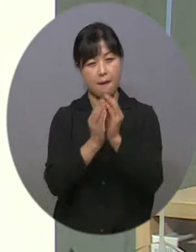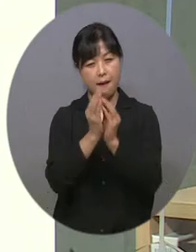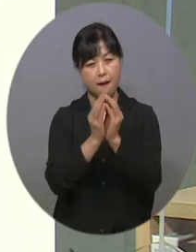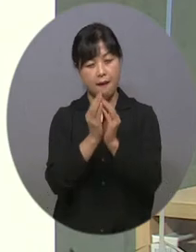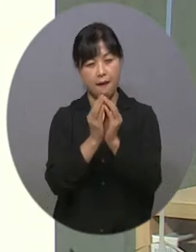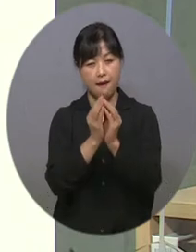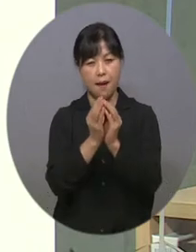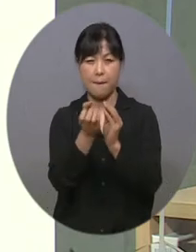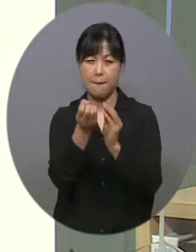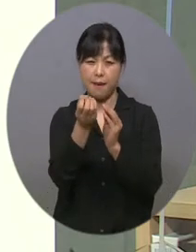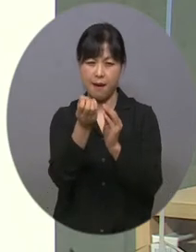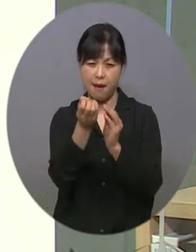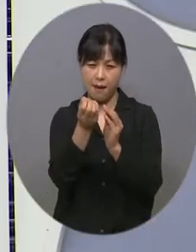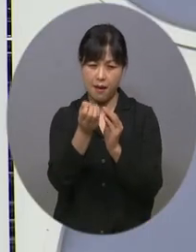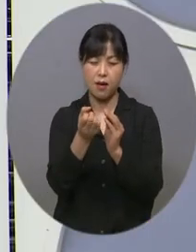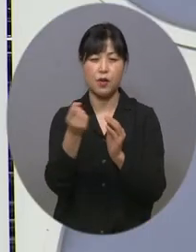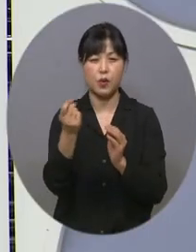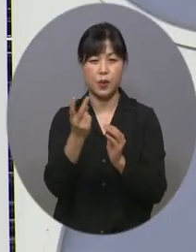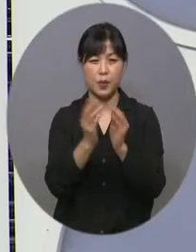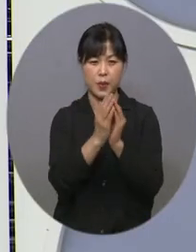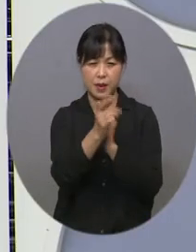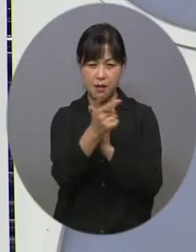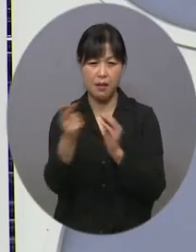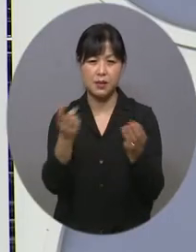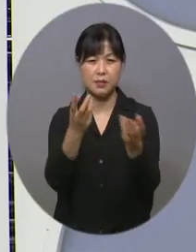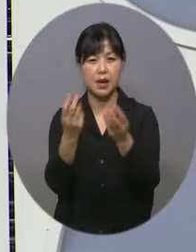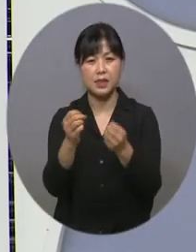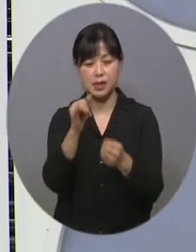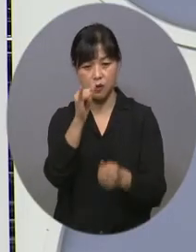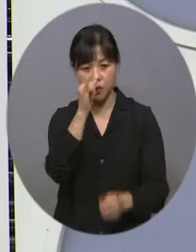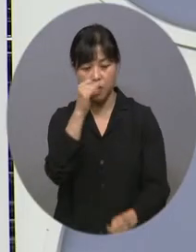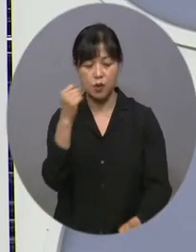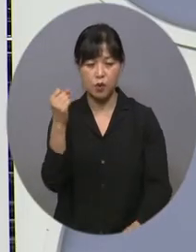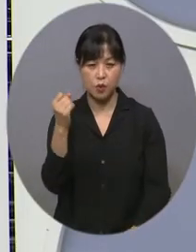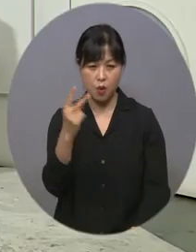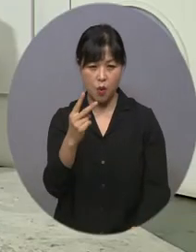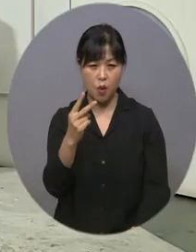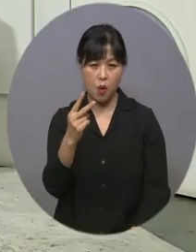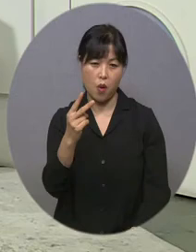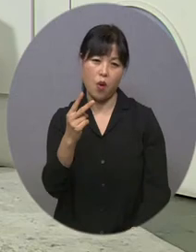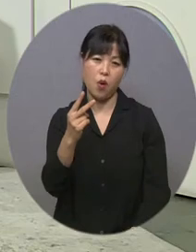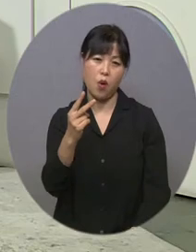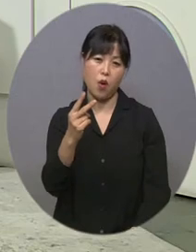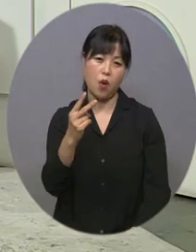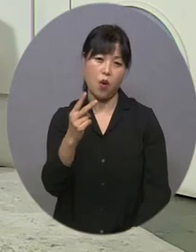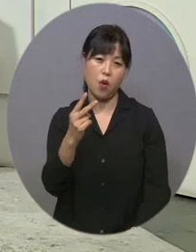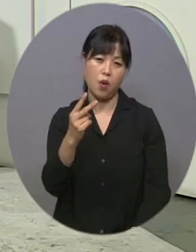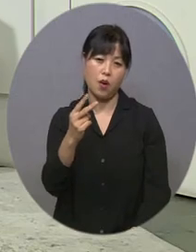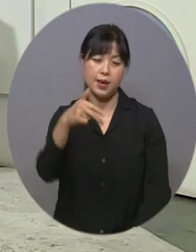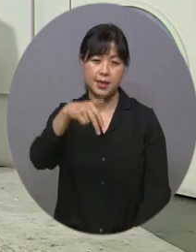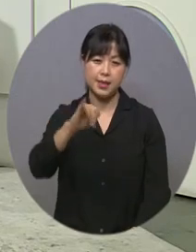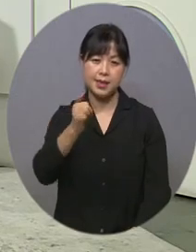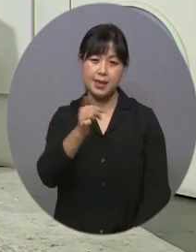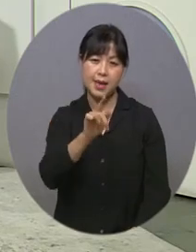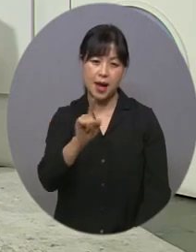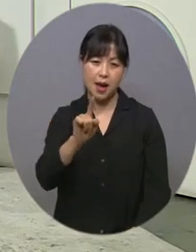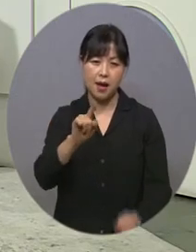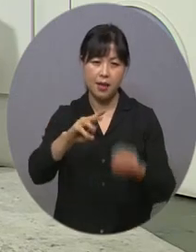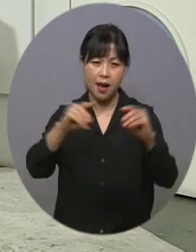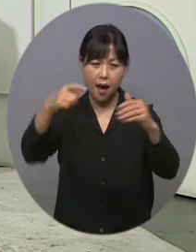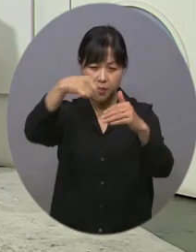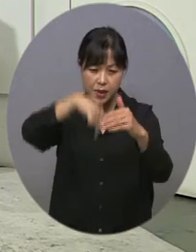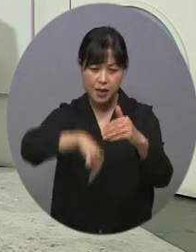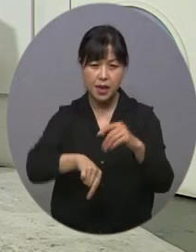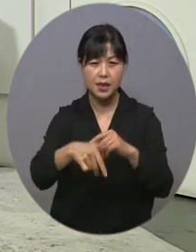금 할 것 없이 보석도 보석이고 예. 잠재돼 있는 지하 자원이 엄청 많다고